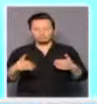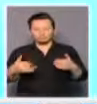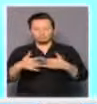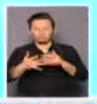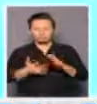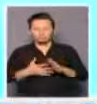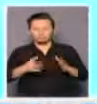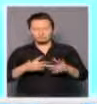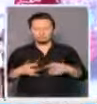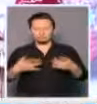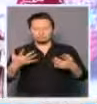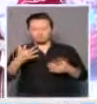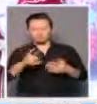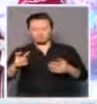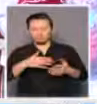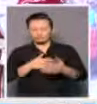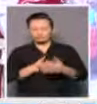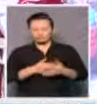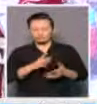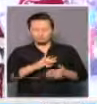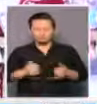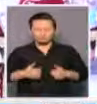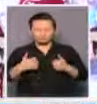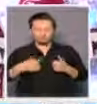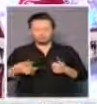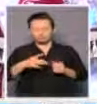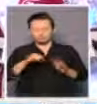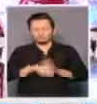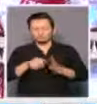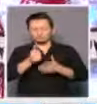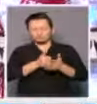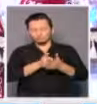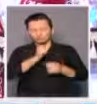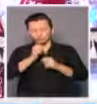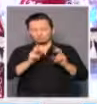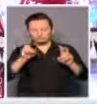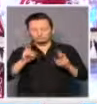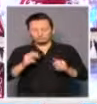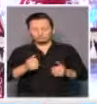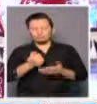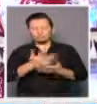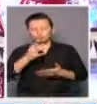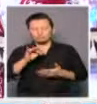праздником. Пятеро активных граждан, внесших вклад в развитие района, были удостоены звания почетного гражданина Исатайского района.